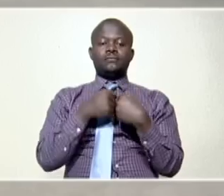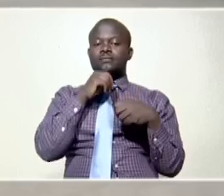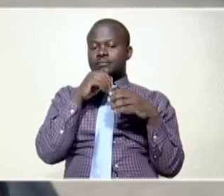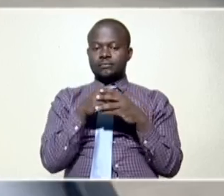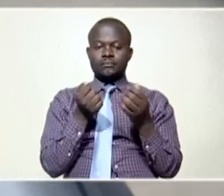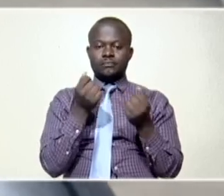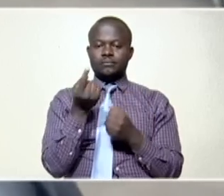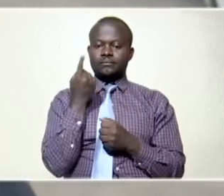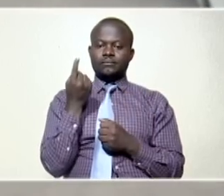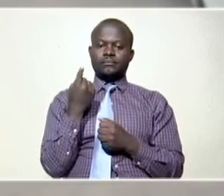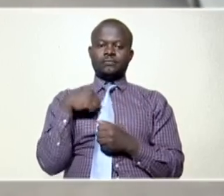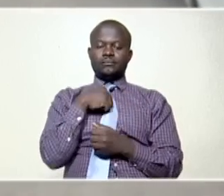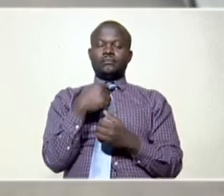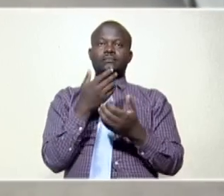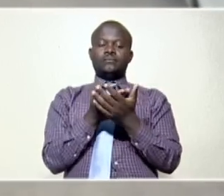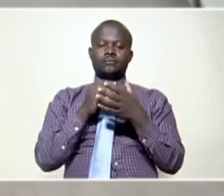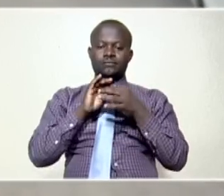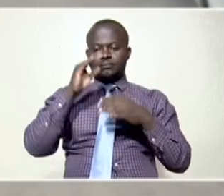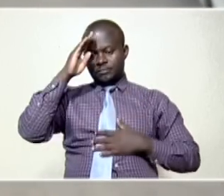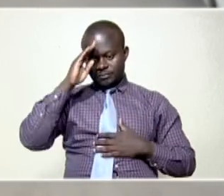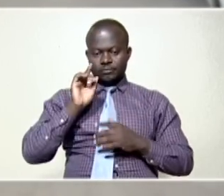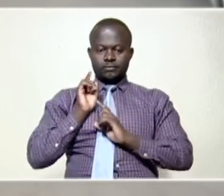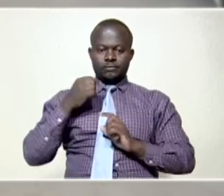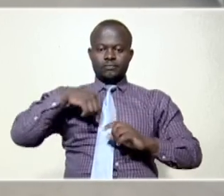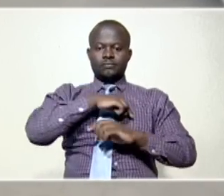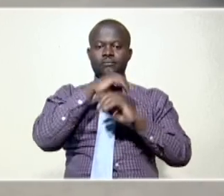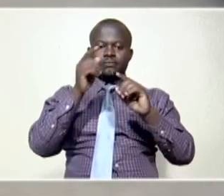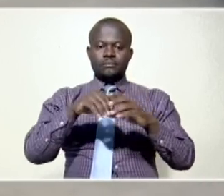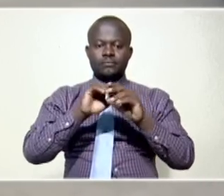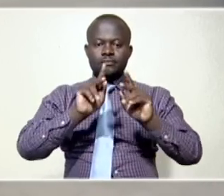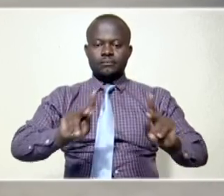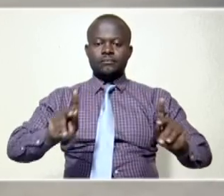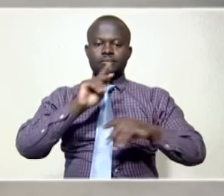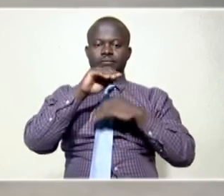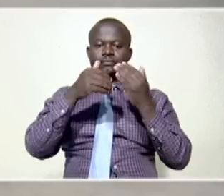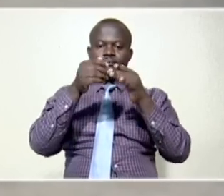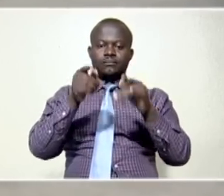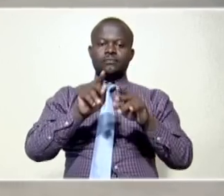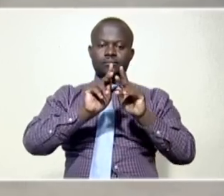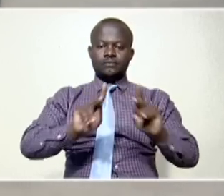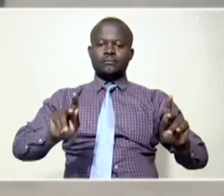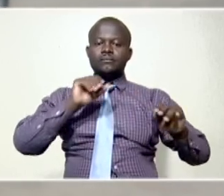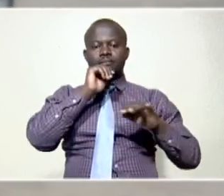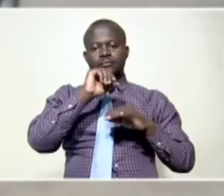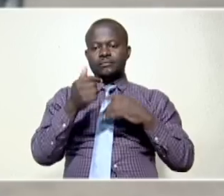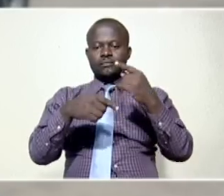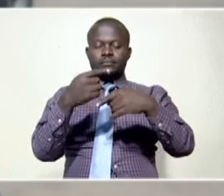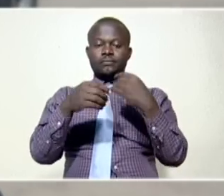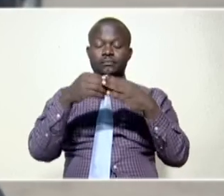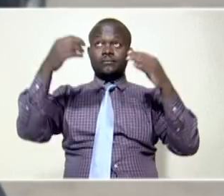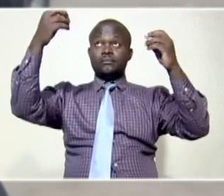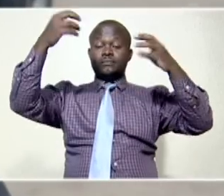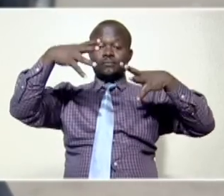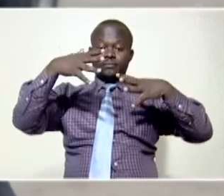gusa. Kugira dufatanye na polisi umutekano wacu ugerweho amahoro n'uw'umugenzi ugerayo amahoro, nta kindi ni ugukomeza ducanya